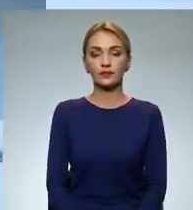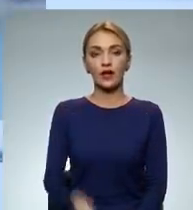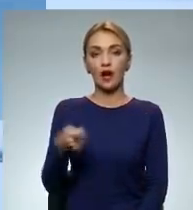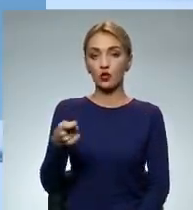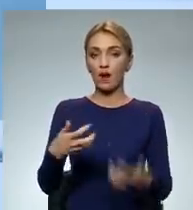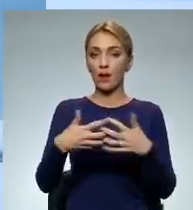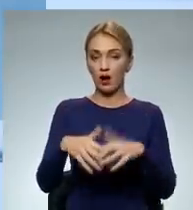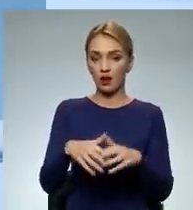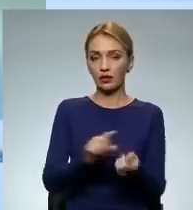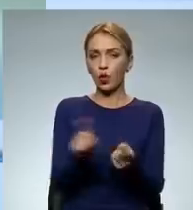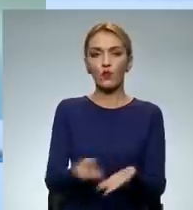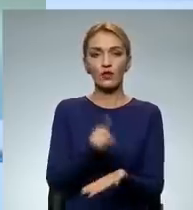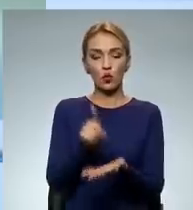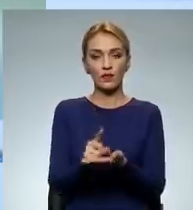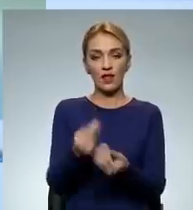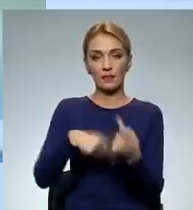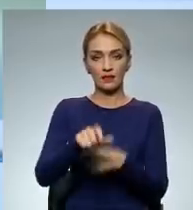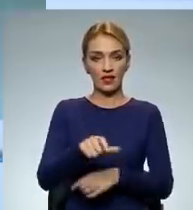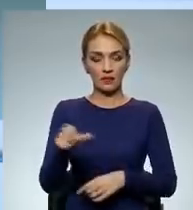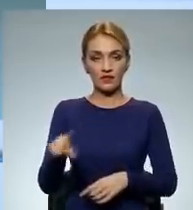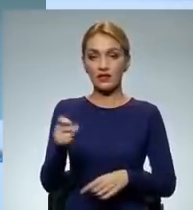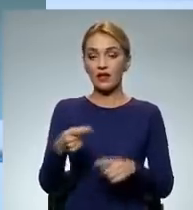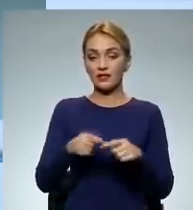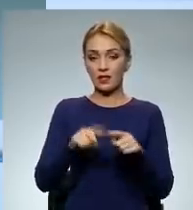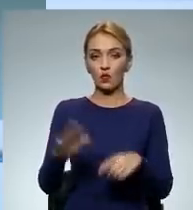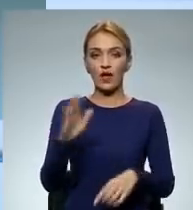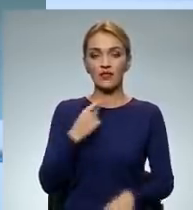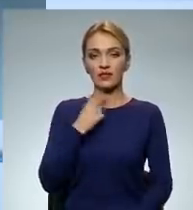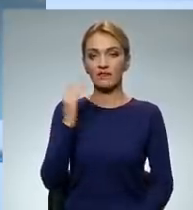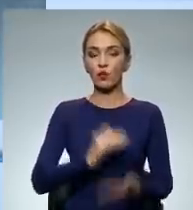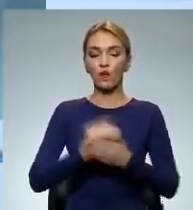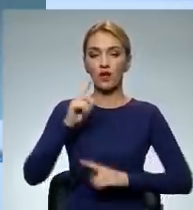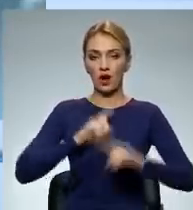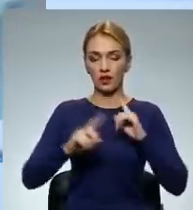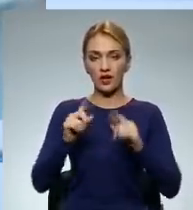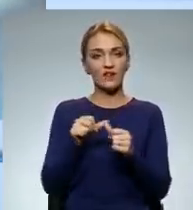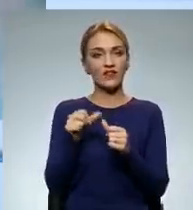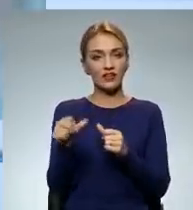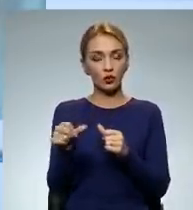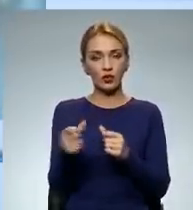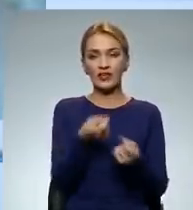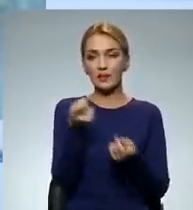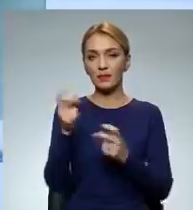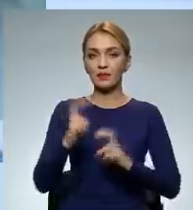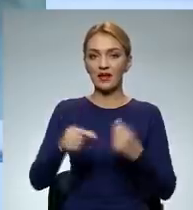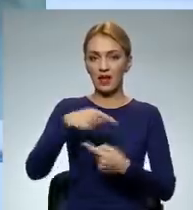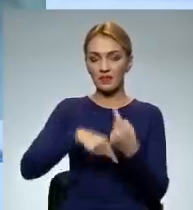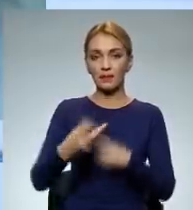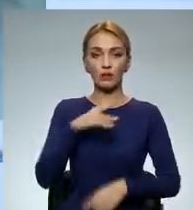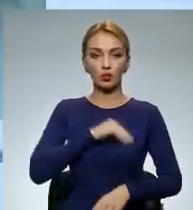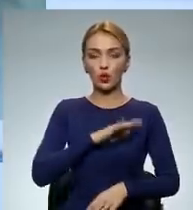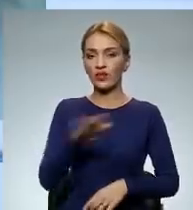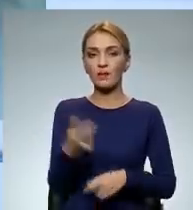Касовий апарат стає обов'язковим для підприємців. За це у вересні проголосувала Верховна Рада. Виняток становитимуть дрібні підприємці, прибуток яких